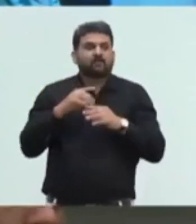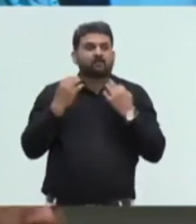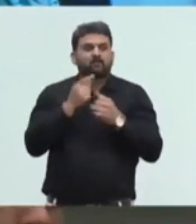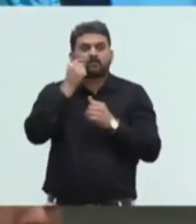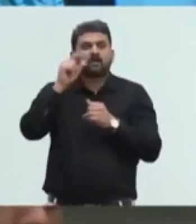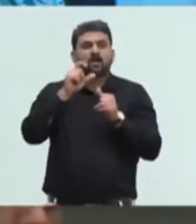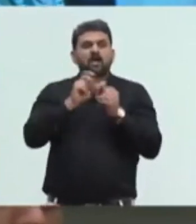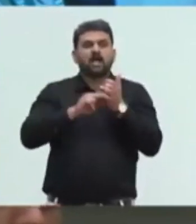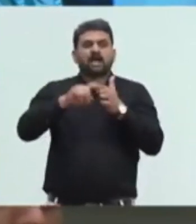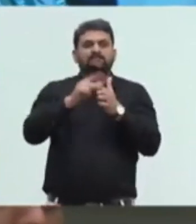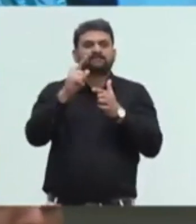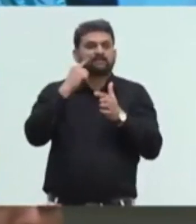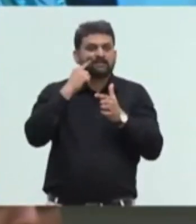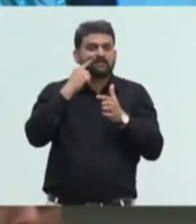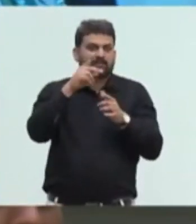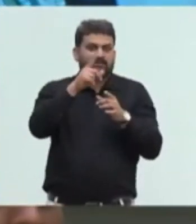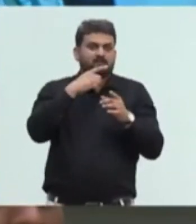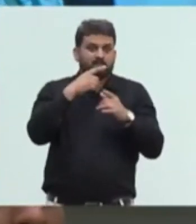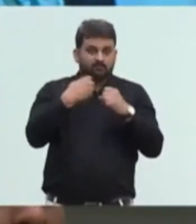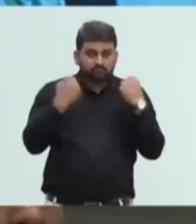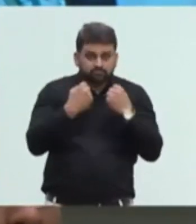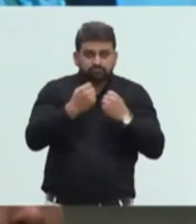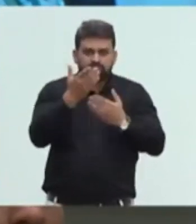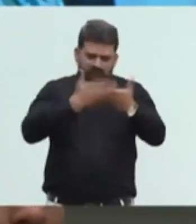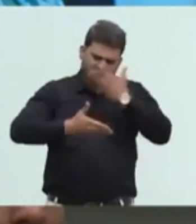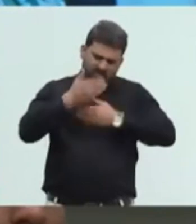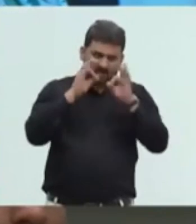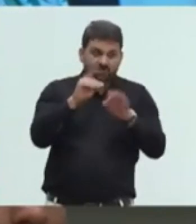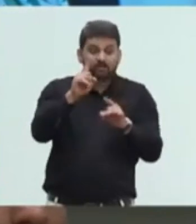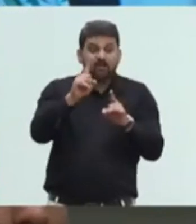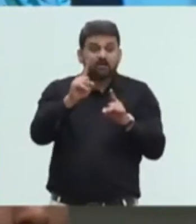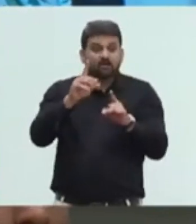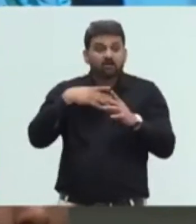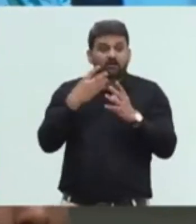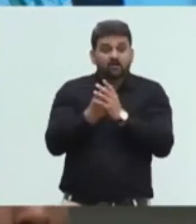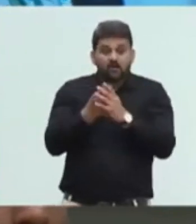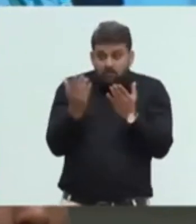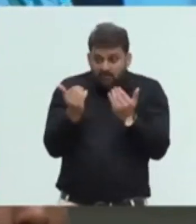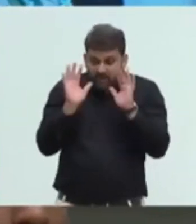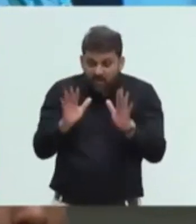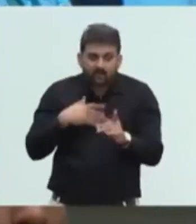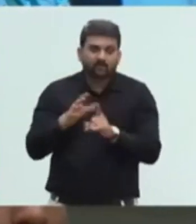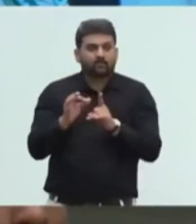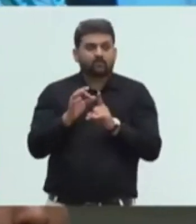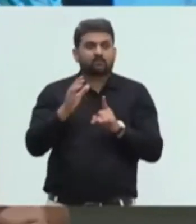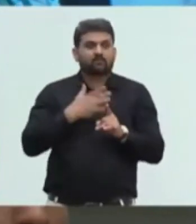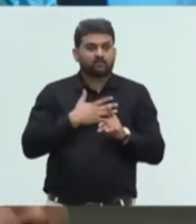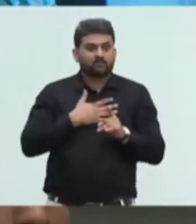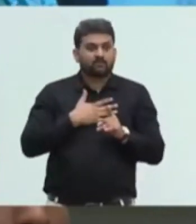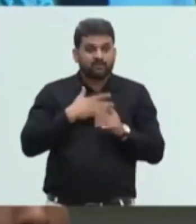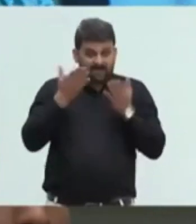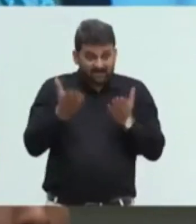वजह से जो लेकिन श्योर चीन